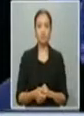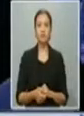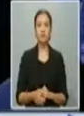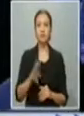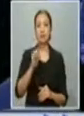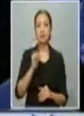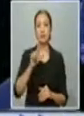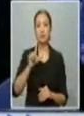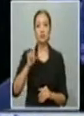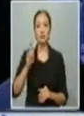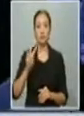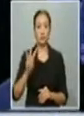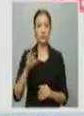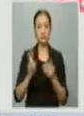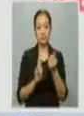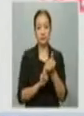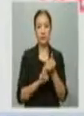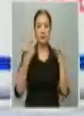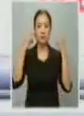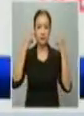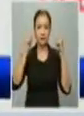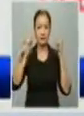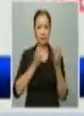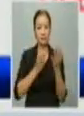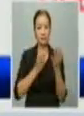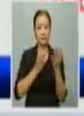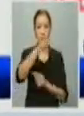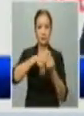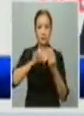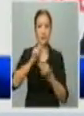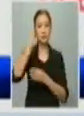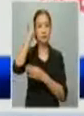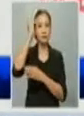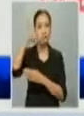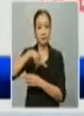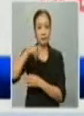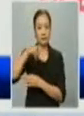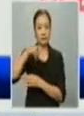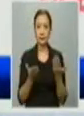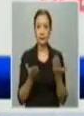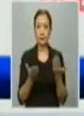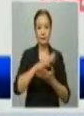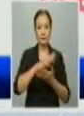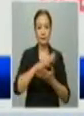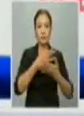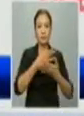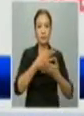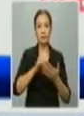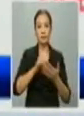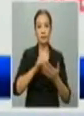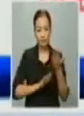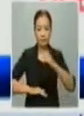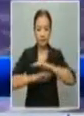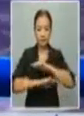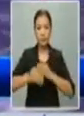หม่อมราชวงศ์ปรีดียาธรเทวกุลรองนายกรัฐมนตรีด้านเศรษฐกิจปาฐกถาพิเศษในงานสัมมนายุทธศาสตร์ประเทศบนฐานเศรษฐกิจ